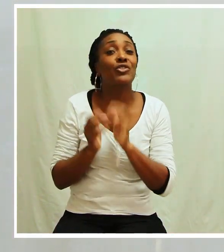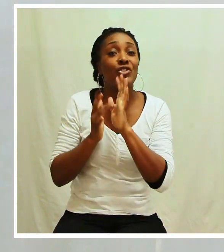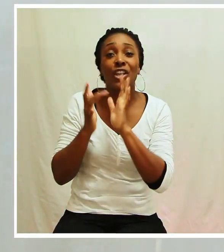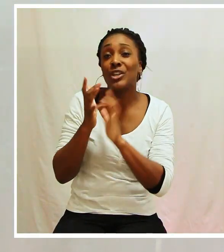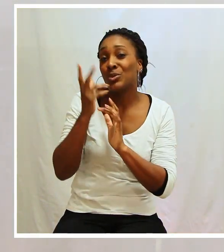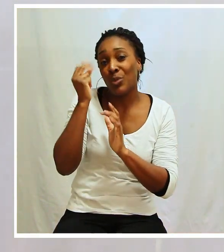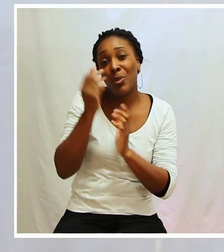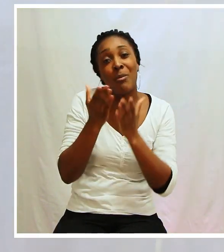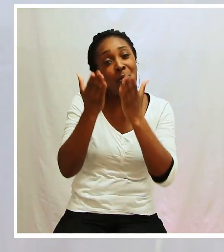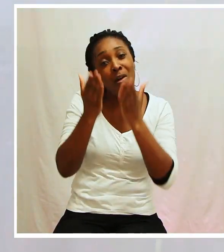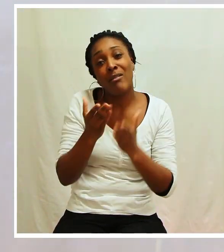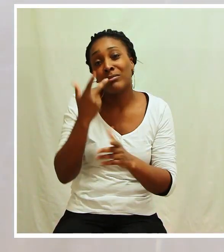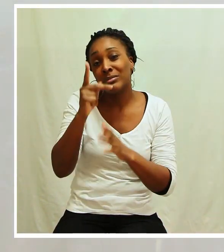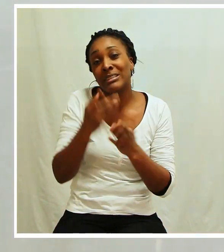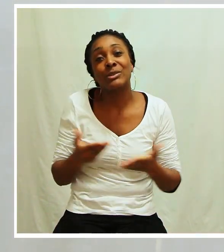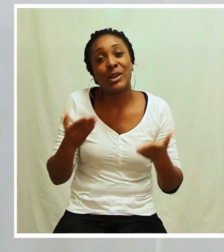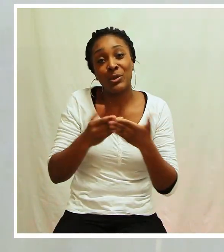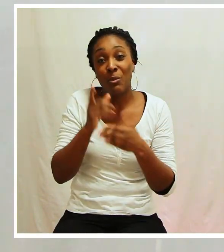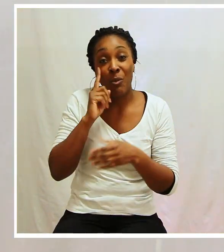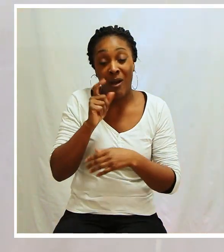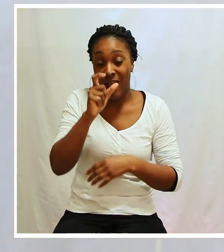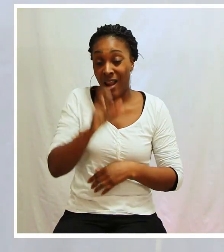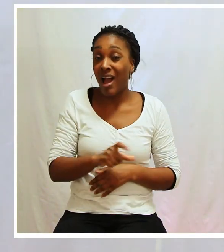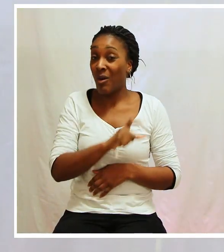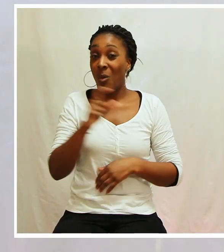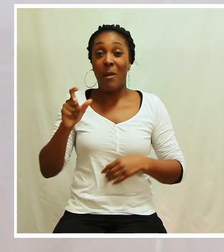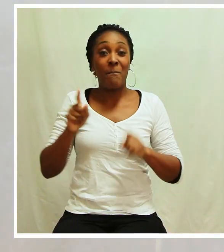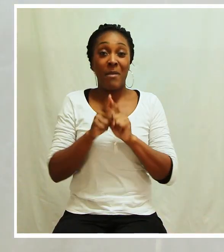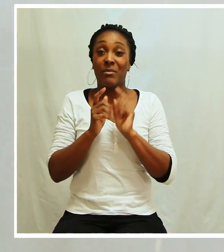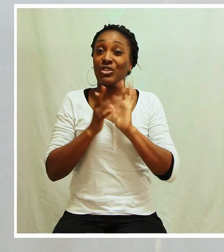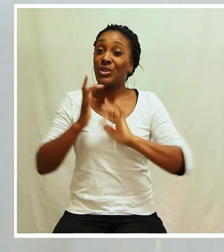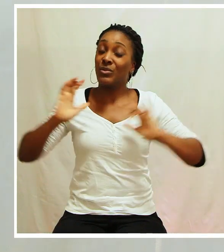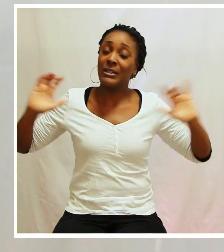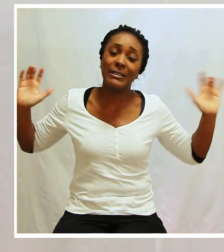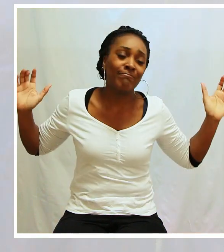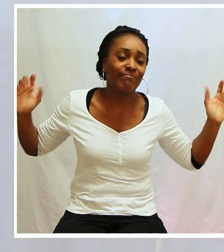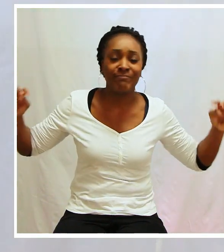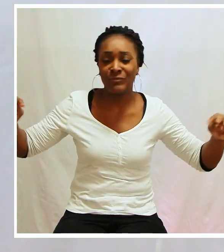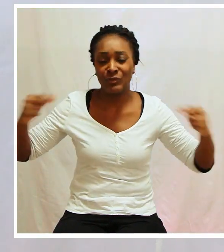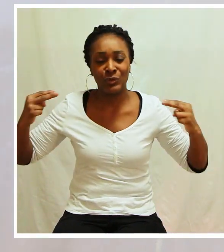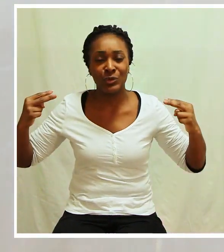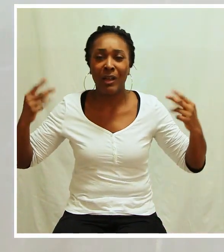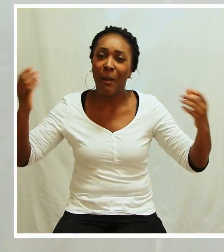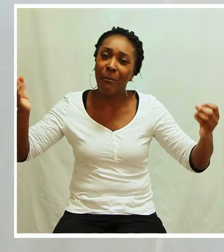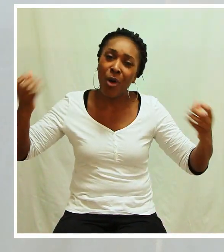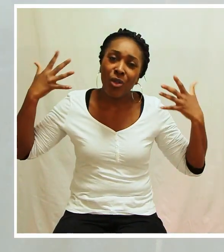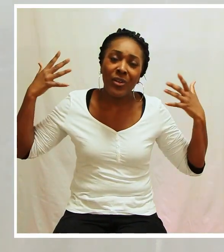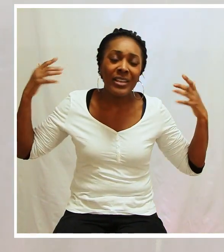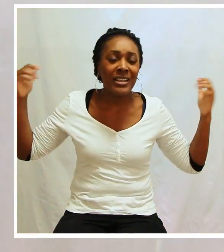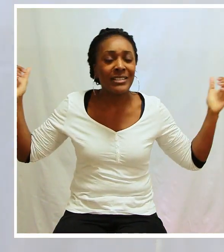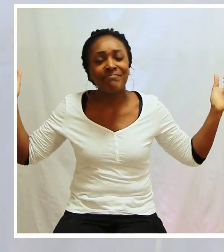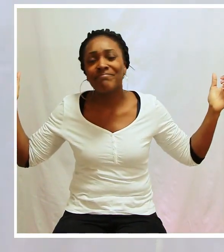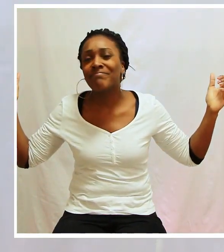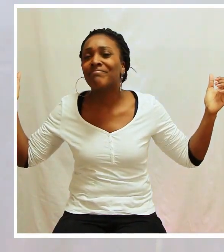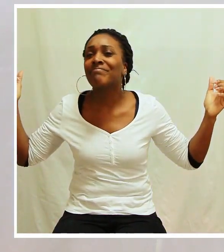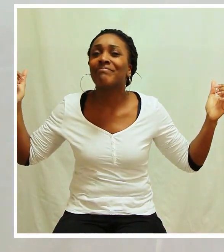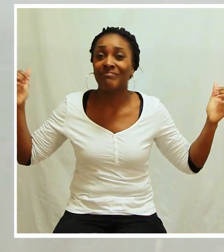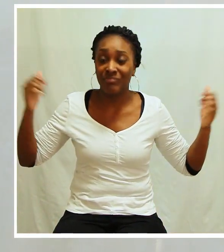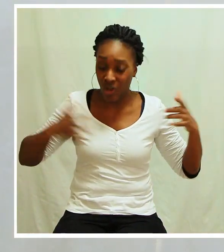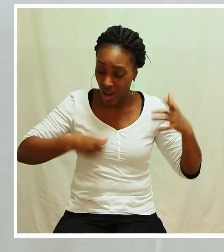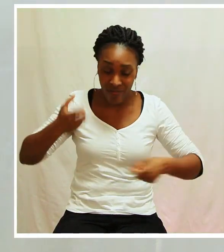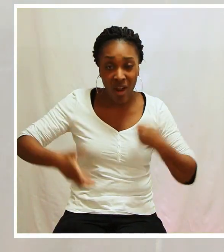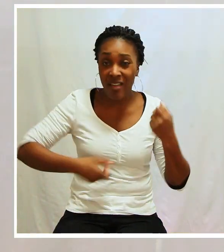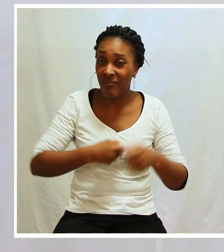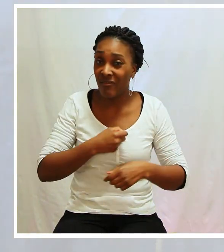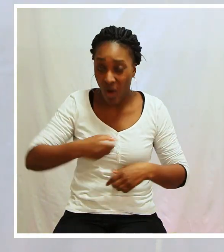lui-même l'a vécu à la croix. Il a été abusé à la croix. Abandonné de tous, il a été dévêtu